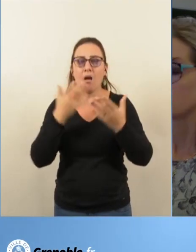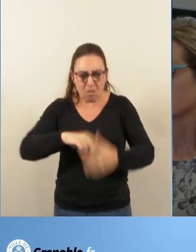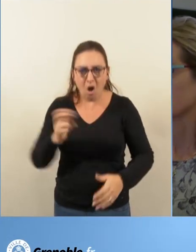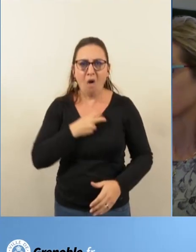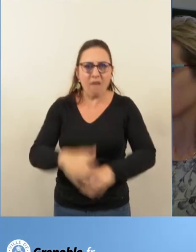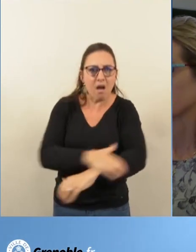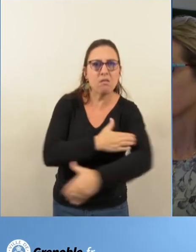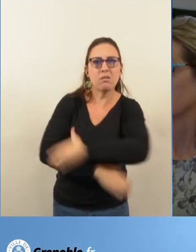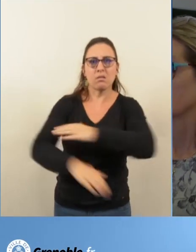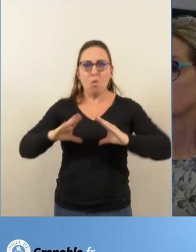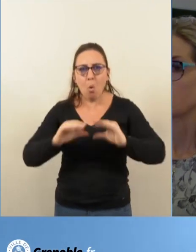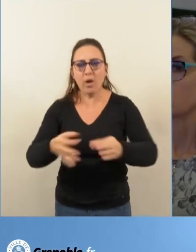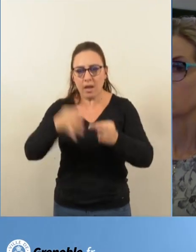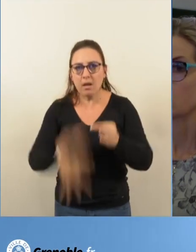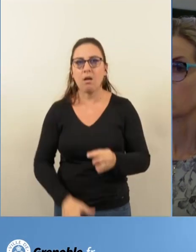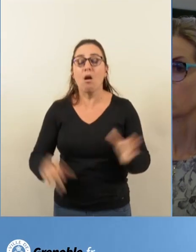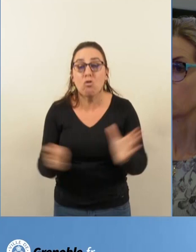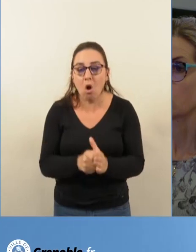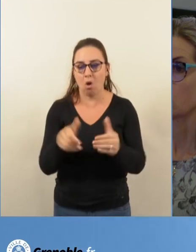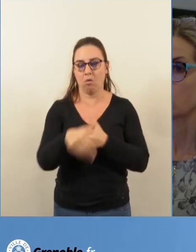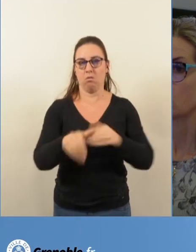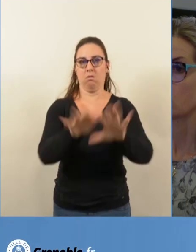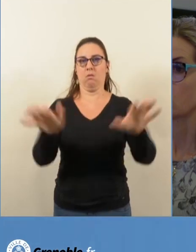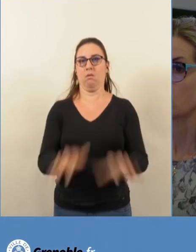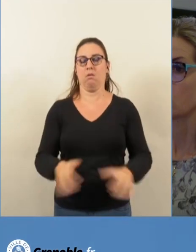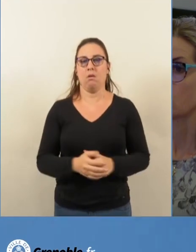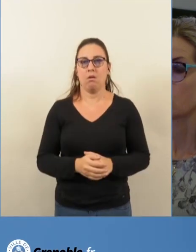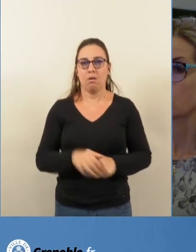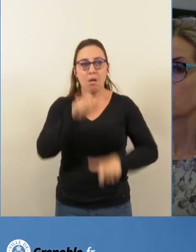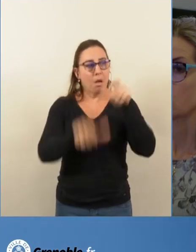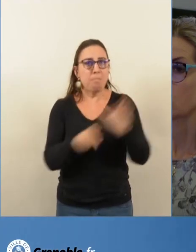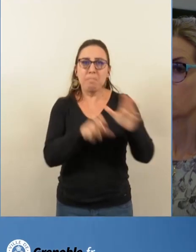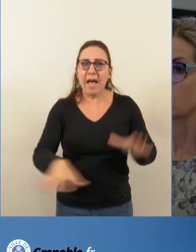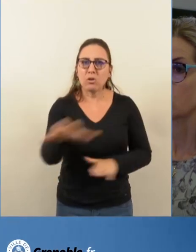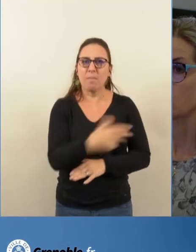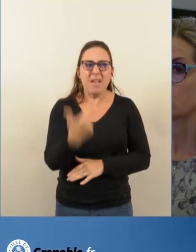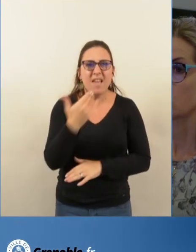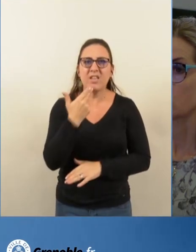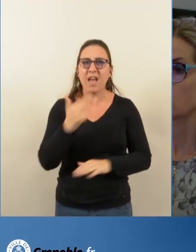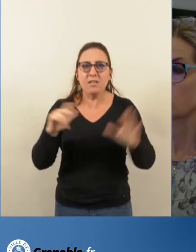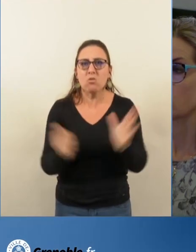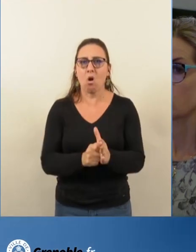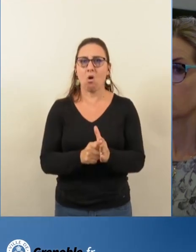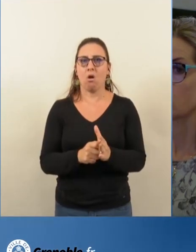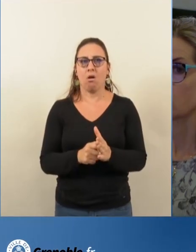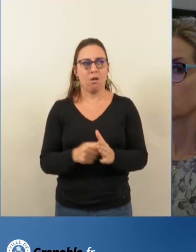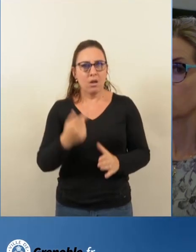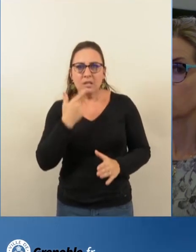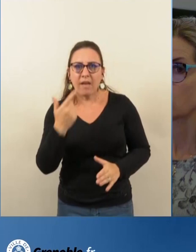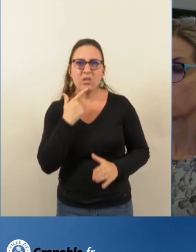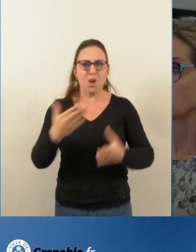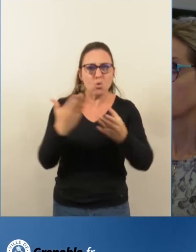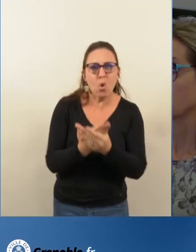résultats à partir de quand pour les Grenoble lois allez-vous être efficace c'est-à-dire traiter les dossiers